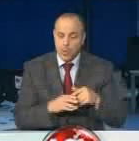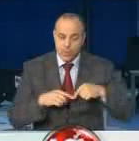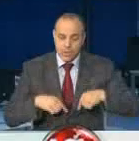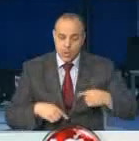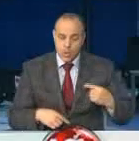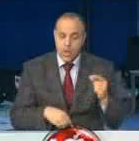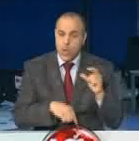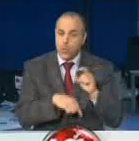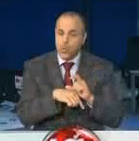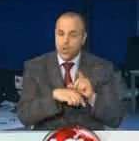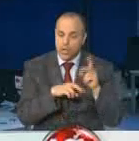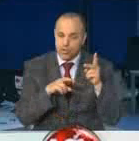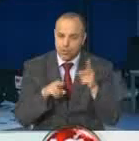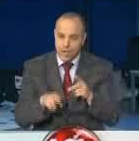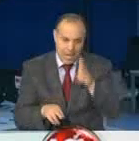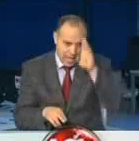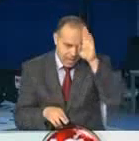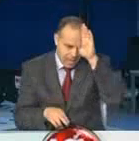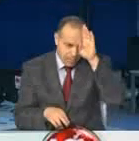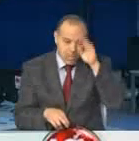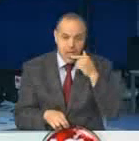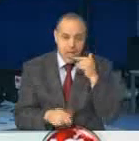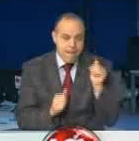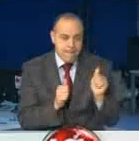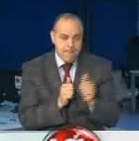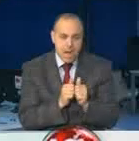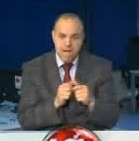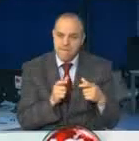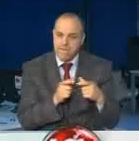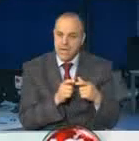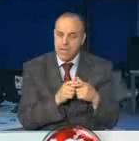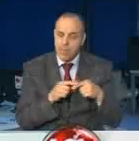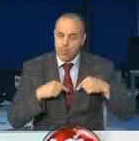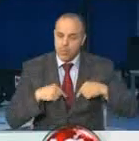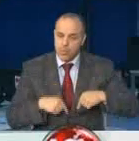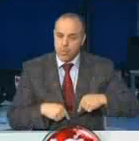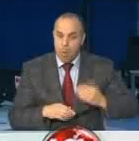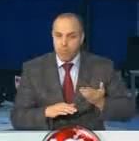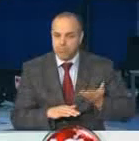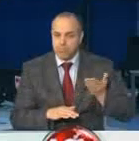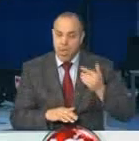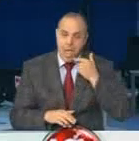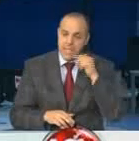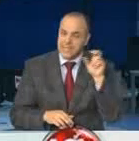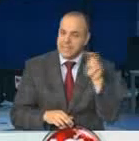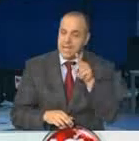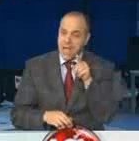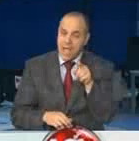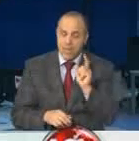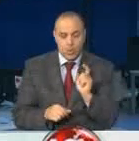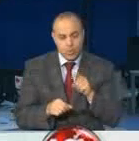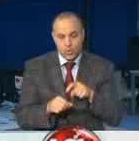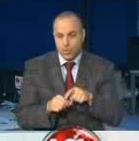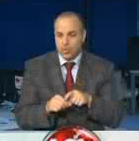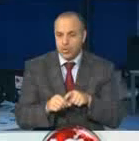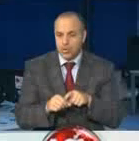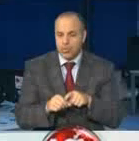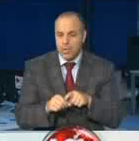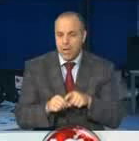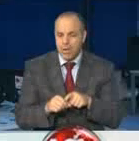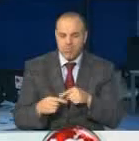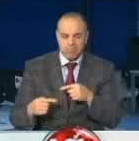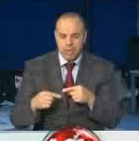الوزراء التركي بن علي يلدرم إلى العراق مصحوبا بفريق حكومي رفيع. هذه الزيارة قد تساهم في ذابة